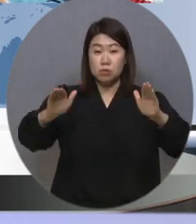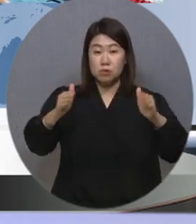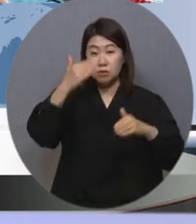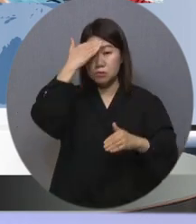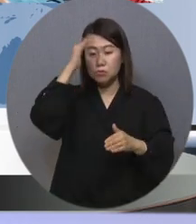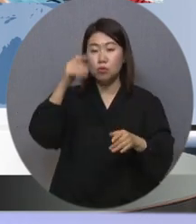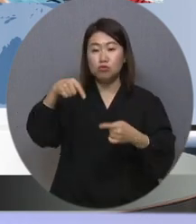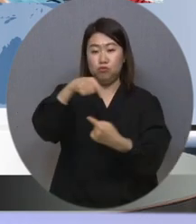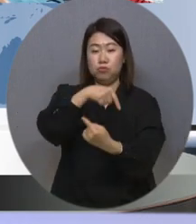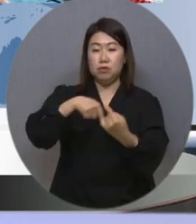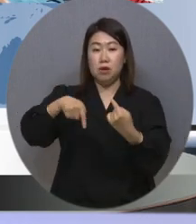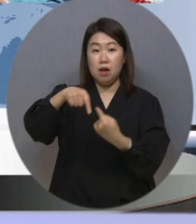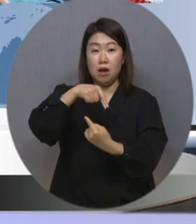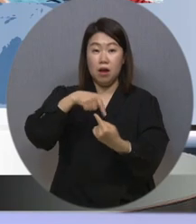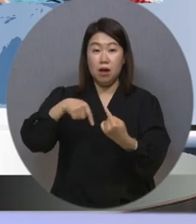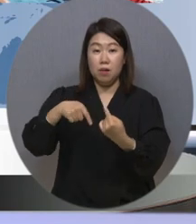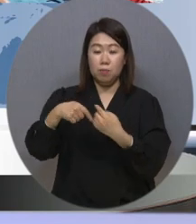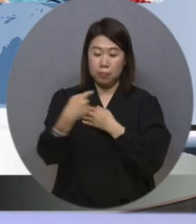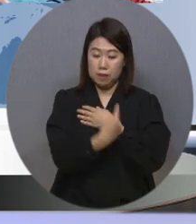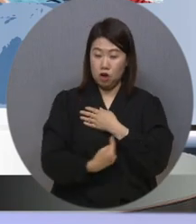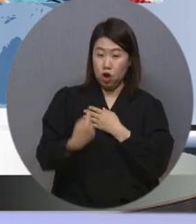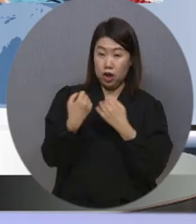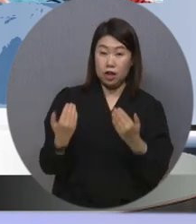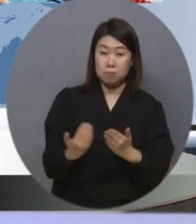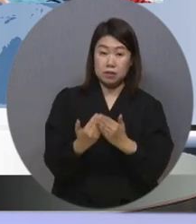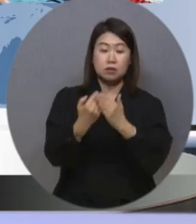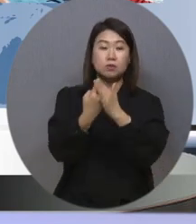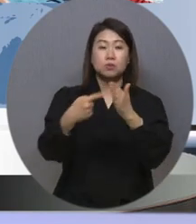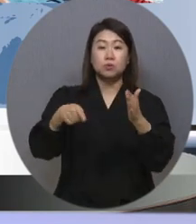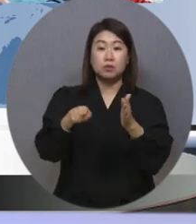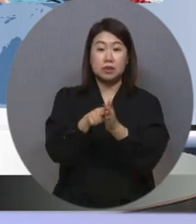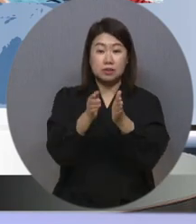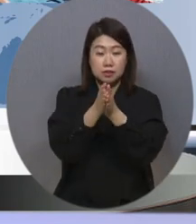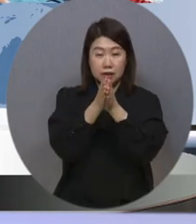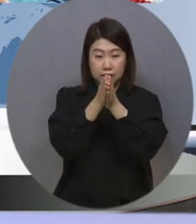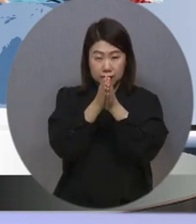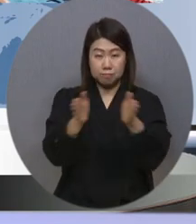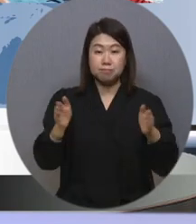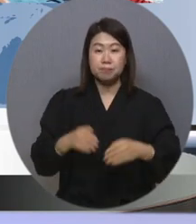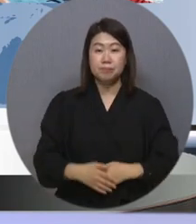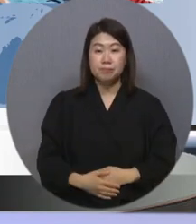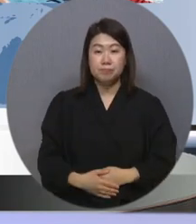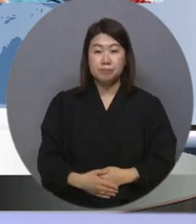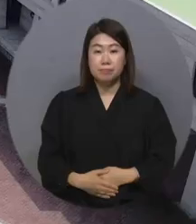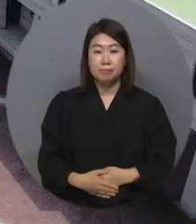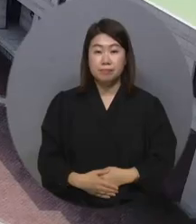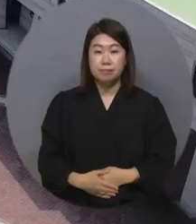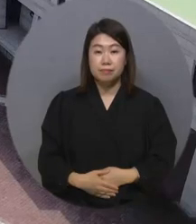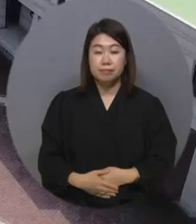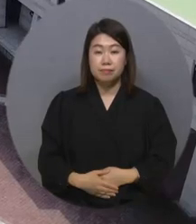관제력 예방과 치료 건강 증진을 위해 실시하고 있는데요 황영재 기자입니다